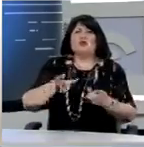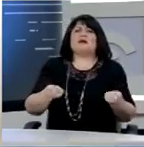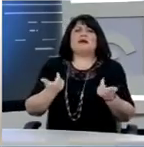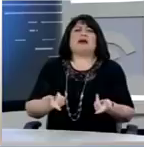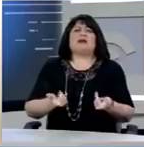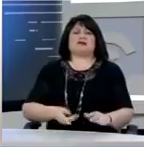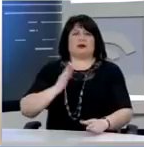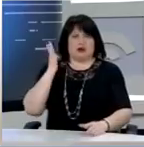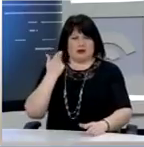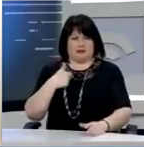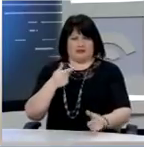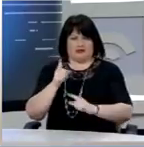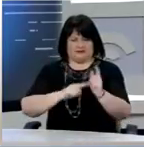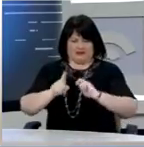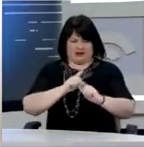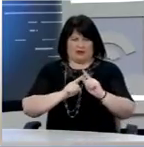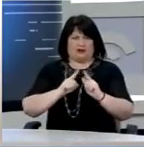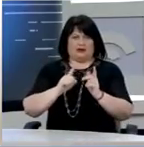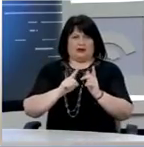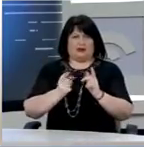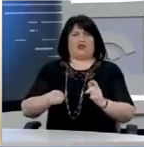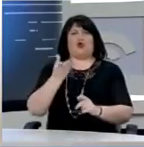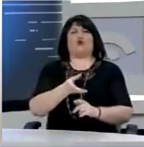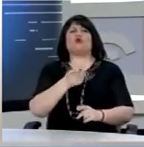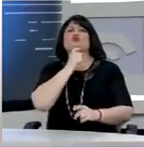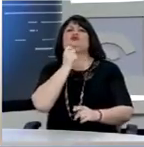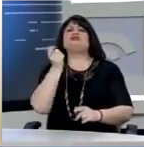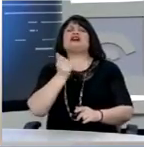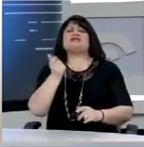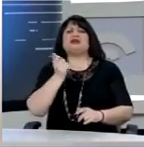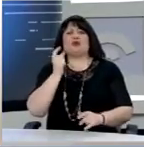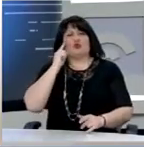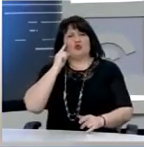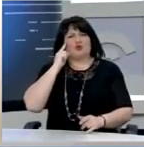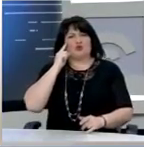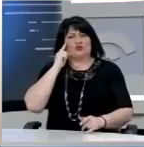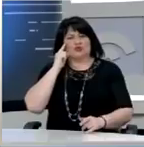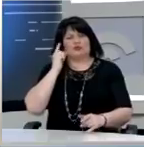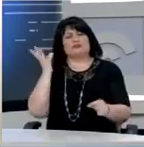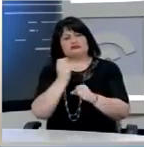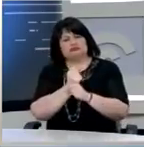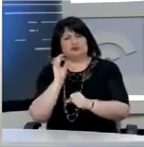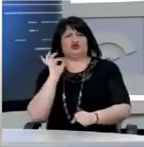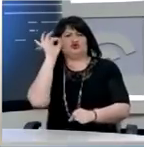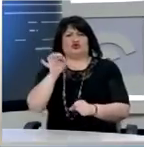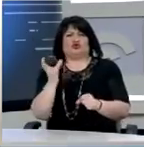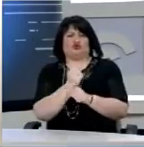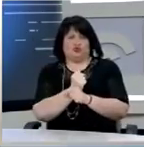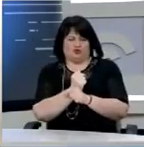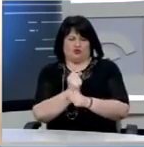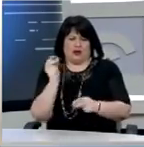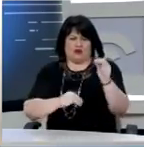η κυβέρνηση θεσμοθετεί τη 13η σύνταξη για να κερδίσει τις εκλογές ή τη μείωση του